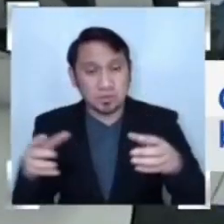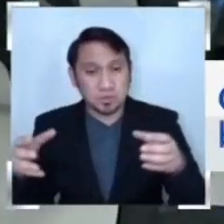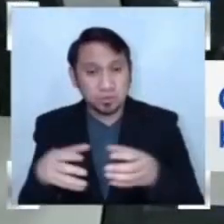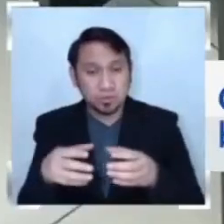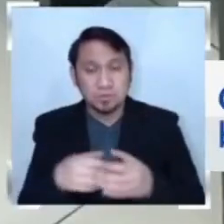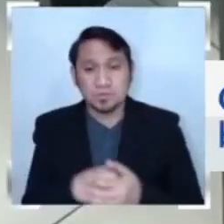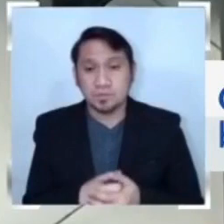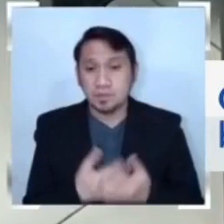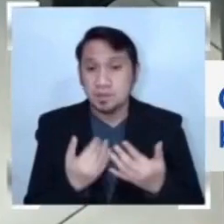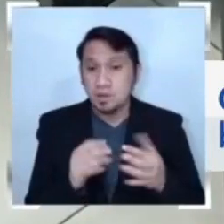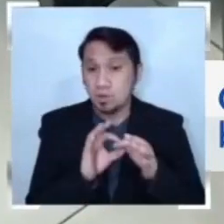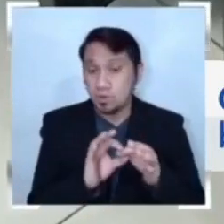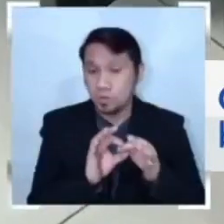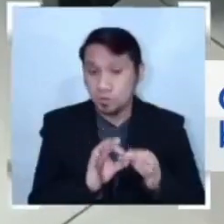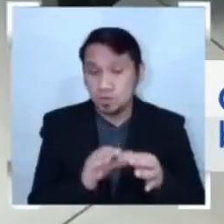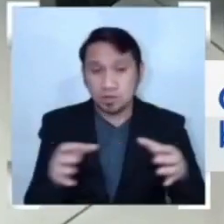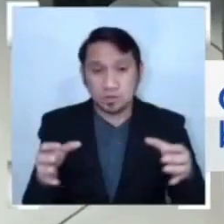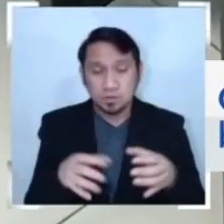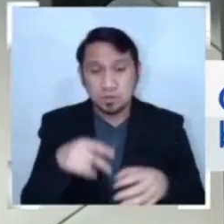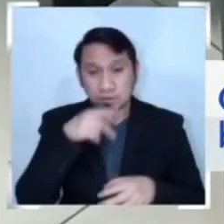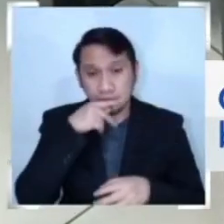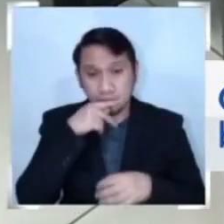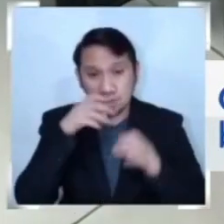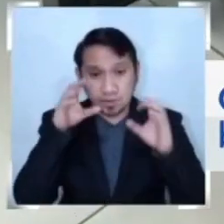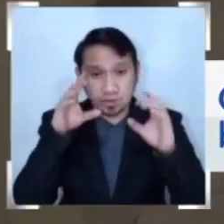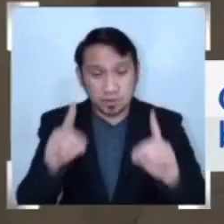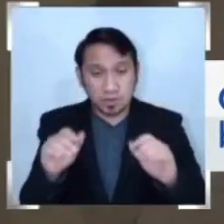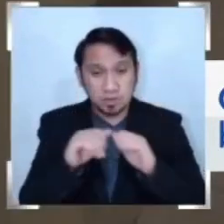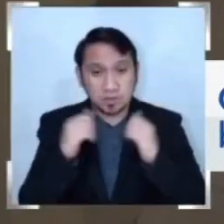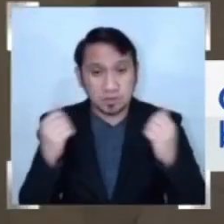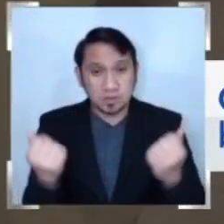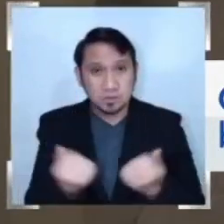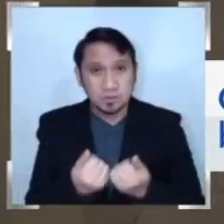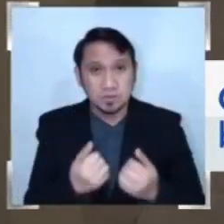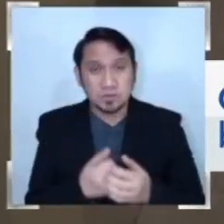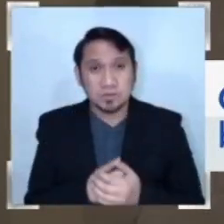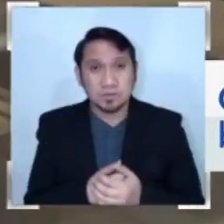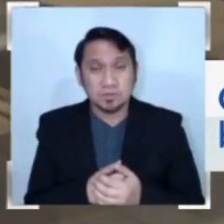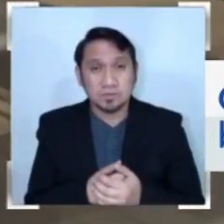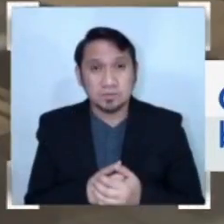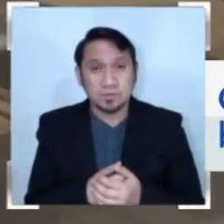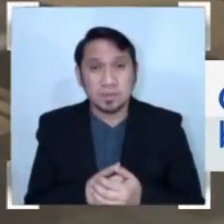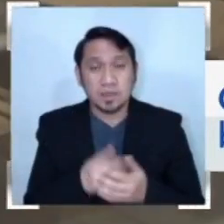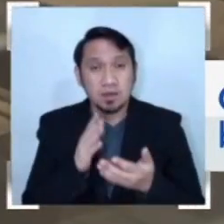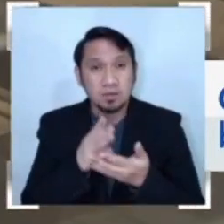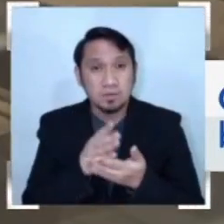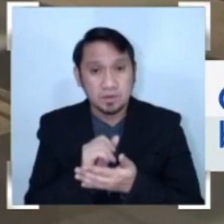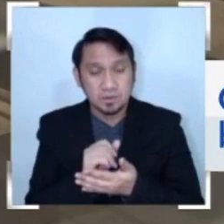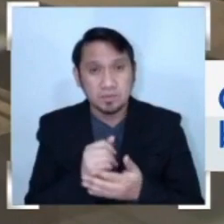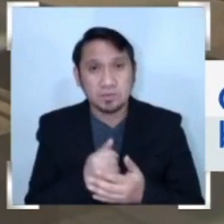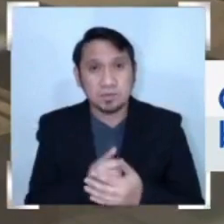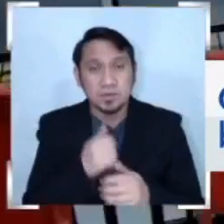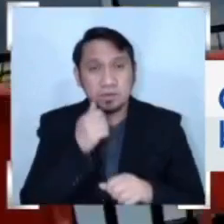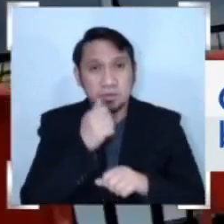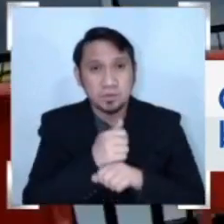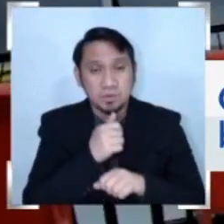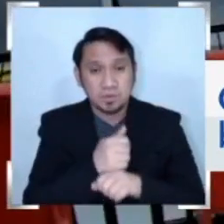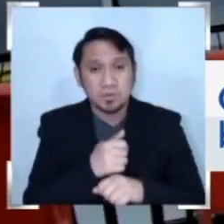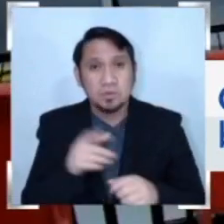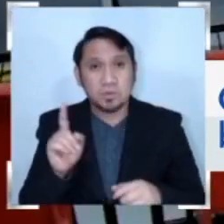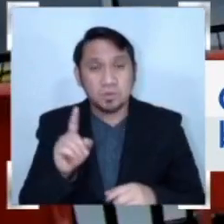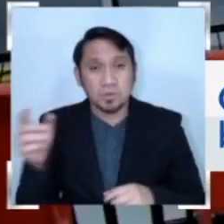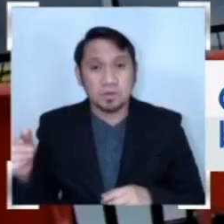Coordinating Council of Private Educational Association of the Philippines o COCOPEA, karapatan ng appointing authority ang pagtatalaga ng